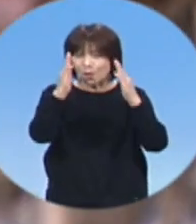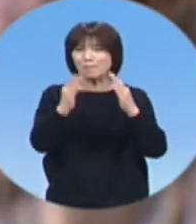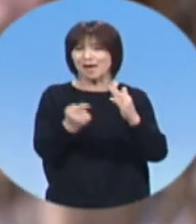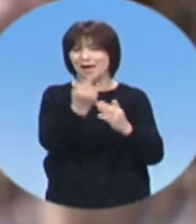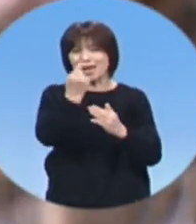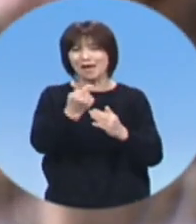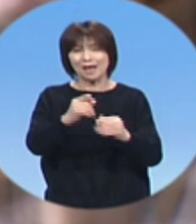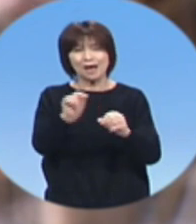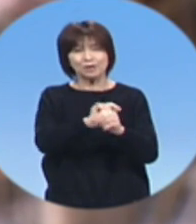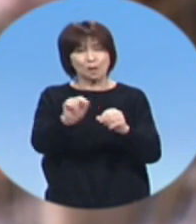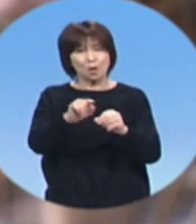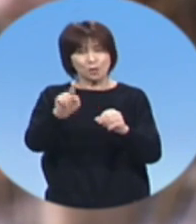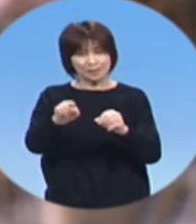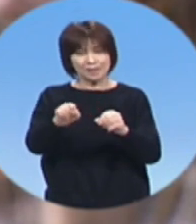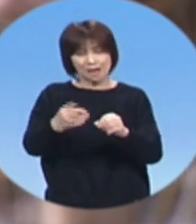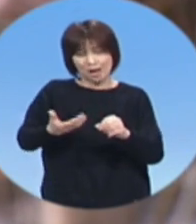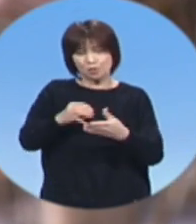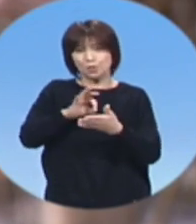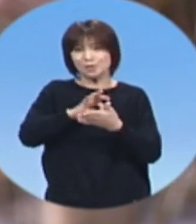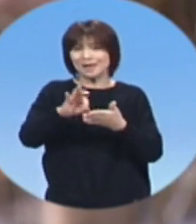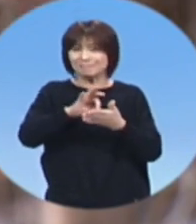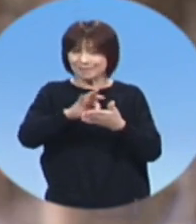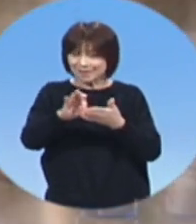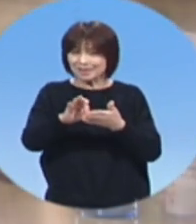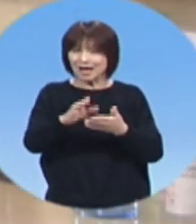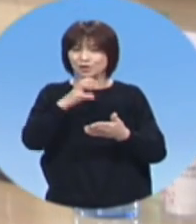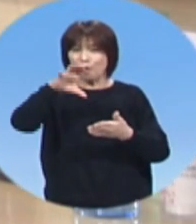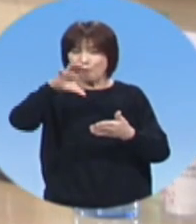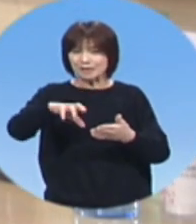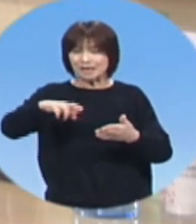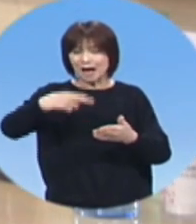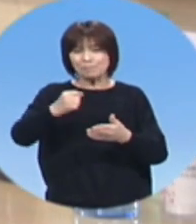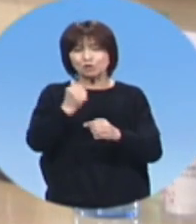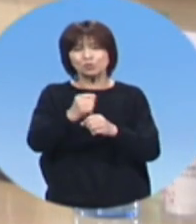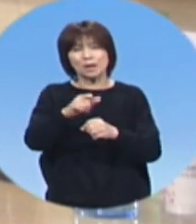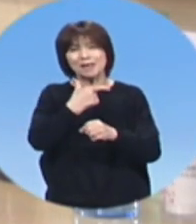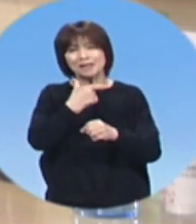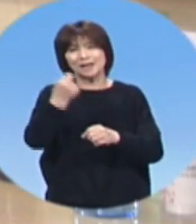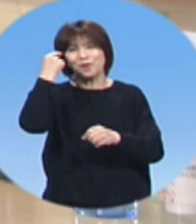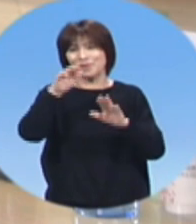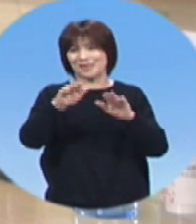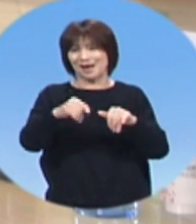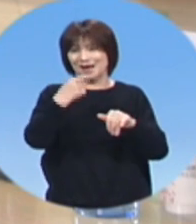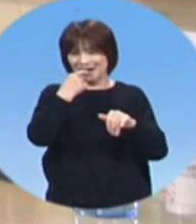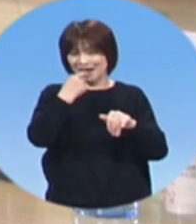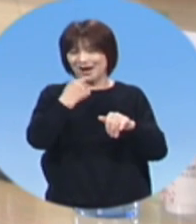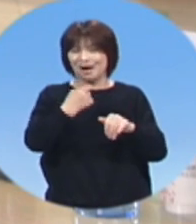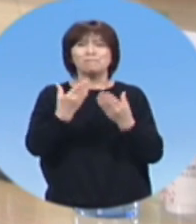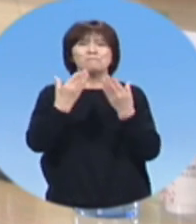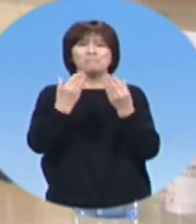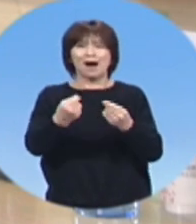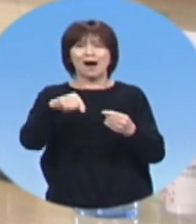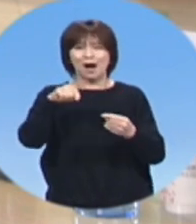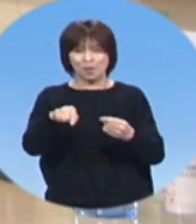市の特産品である牛乳を使ってご当地のラーメンを作ってみたいと思いました。で、できたのがこ